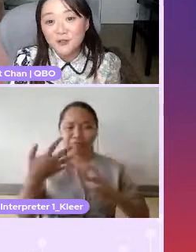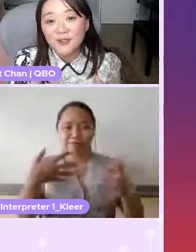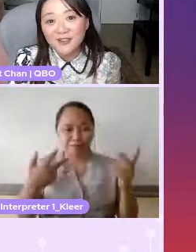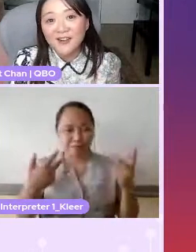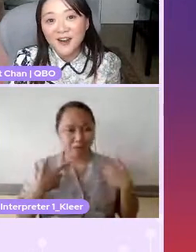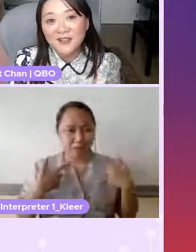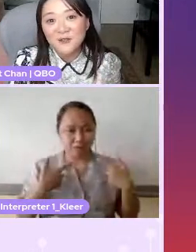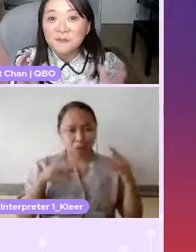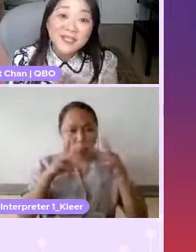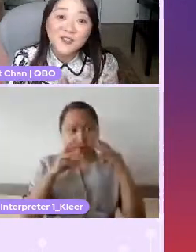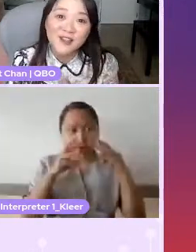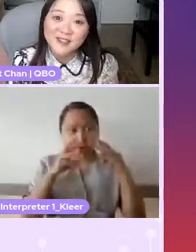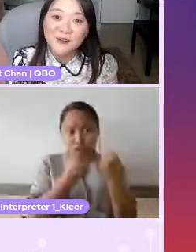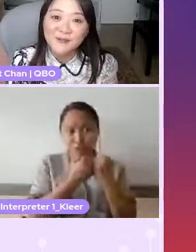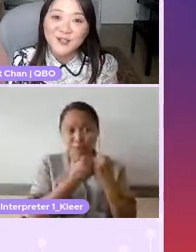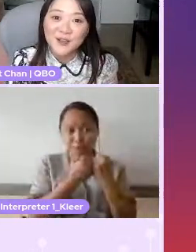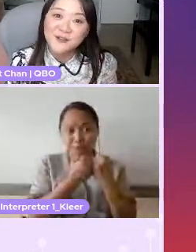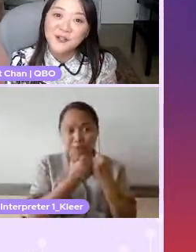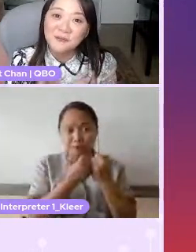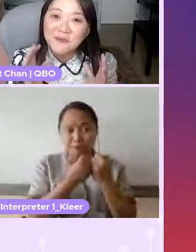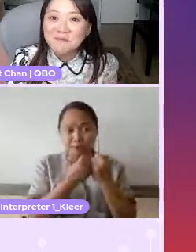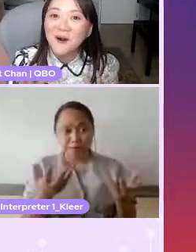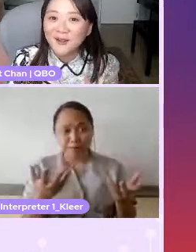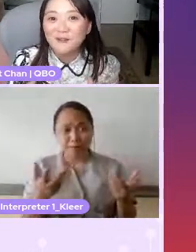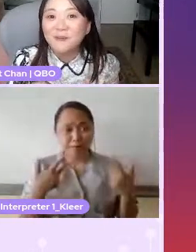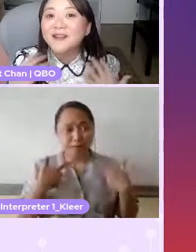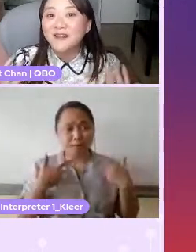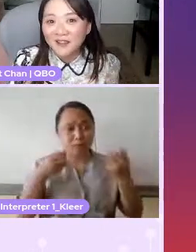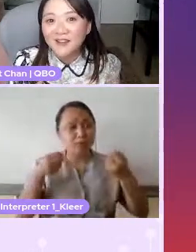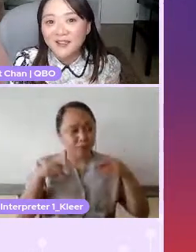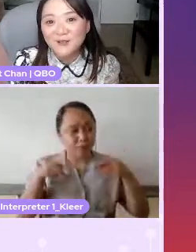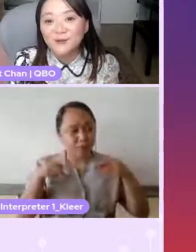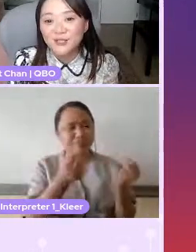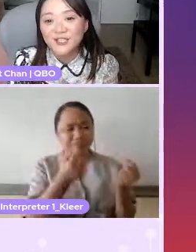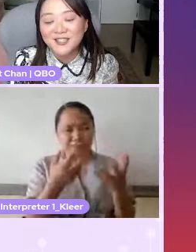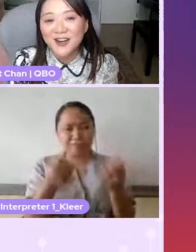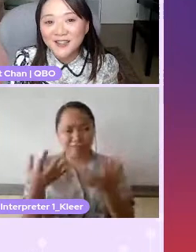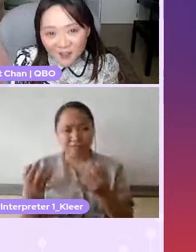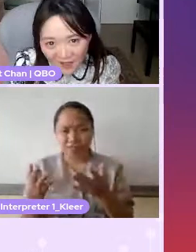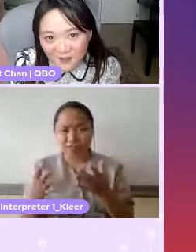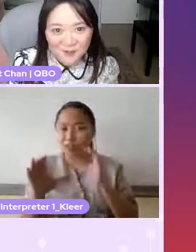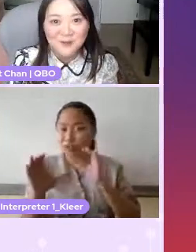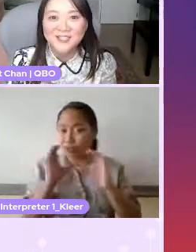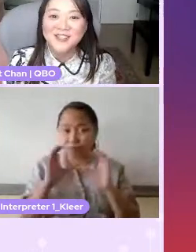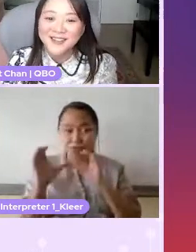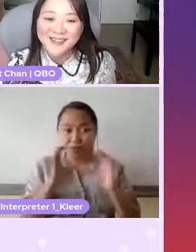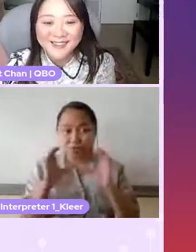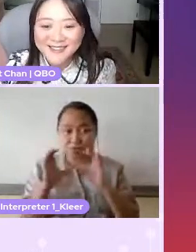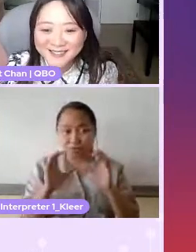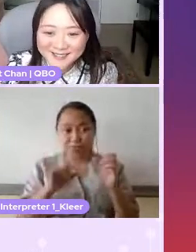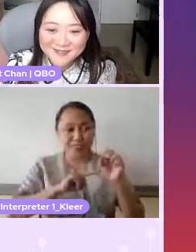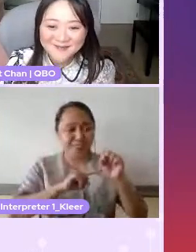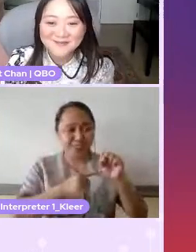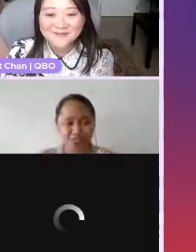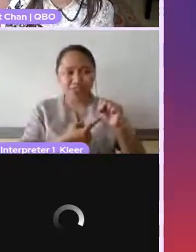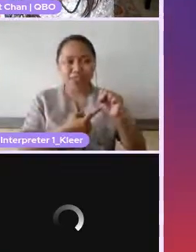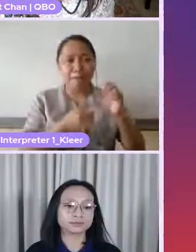much opportunity, right? So please join this conversation. Be part of building the next solutions, right? And thank you so much.